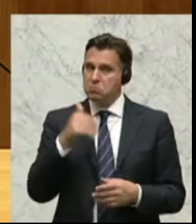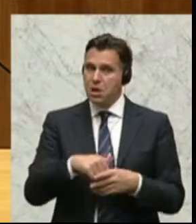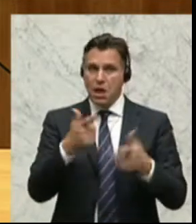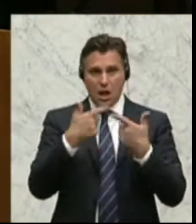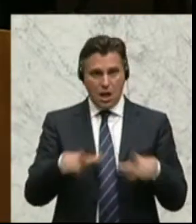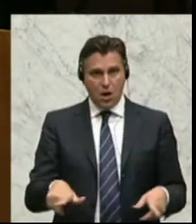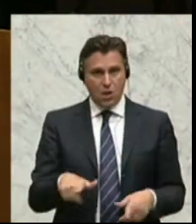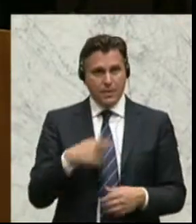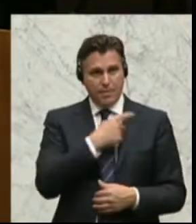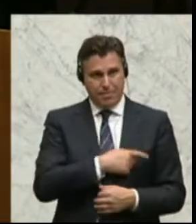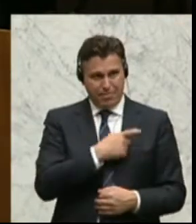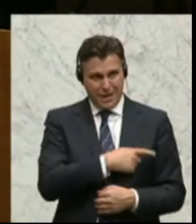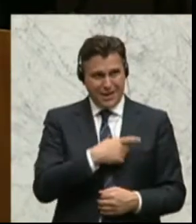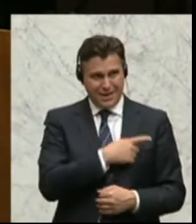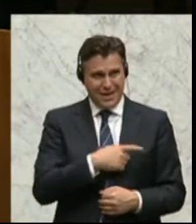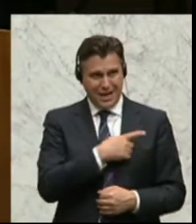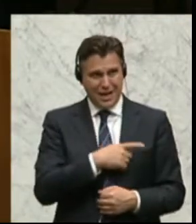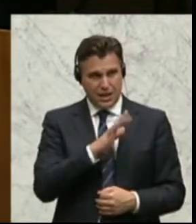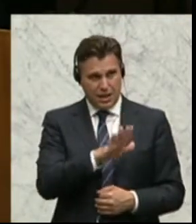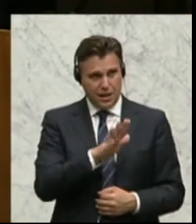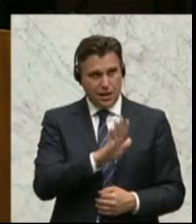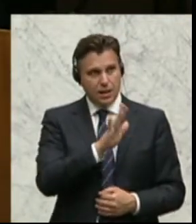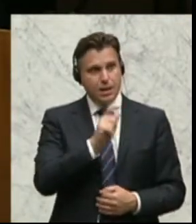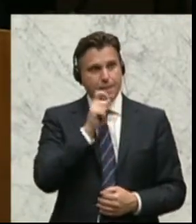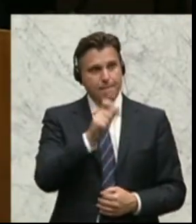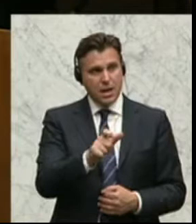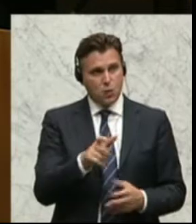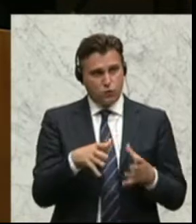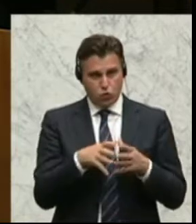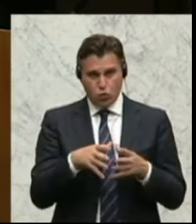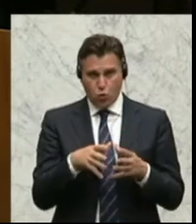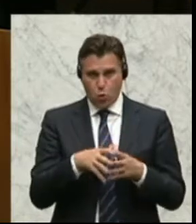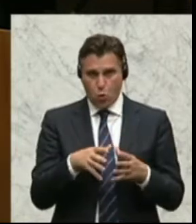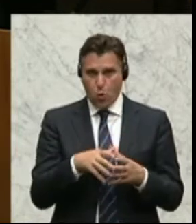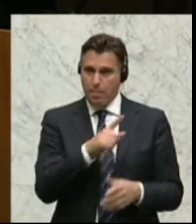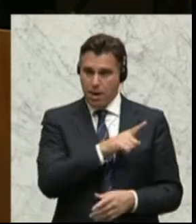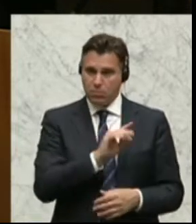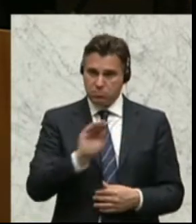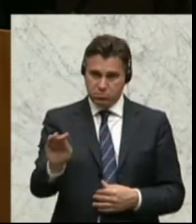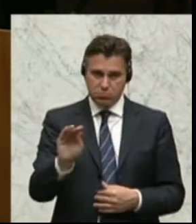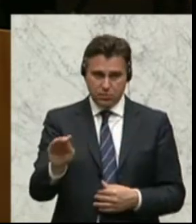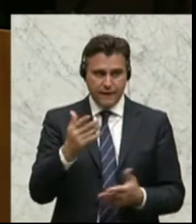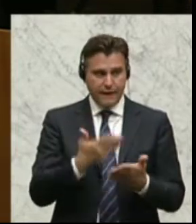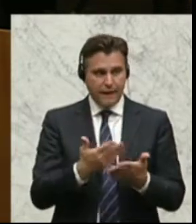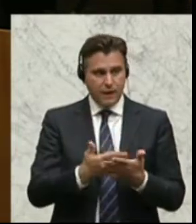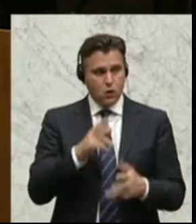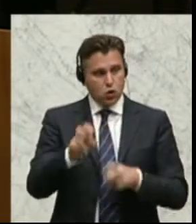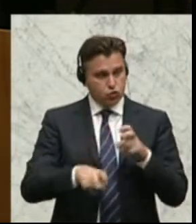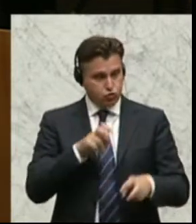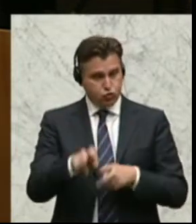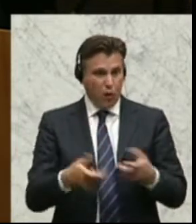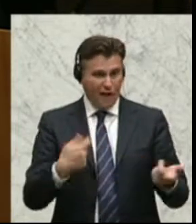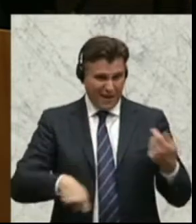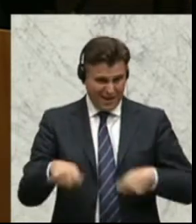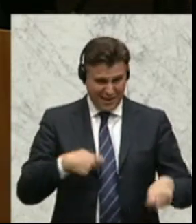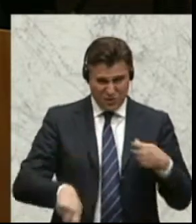Partei einer bestimmten Berufsgruppe unterstellt, durch Steuerhinterziehung den Staat in dieser